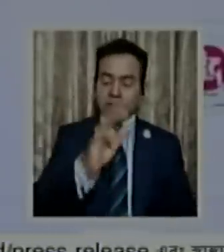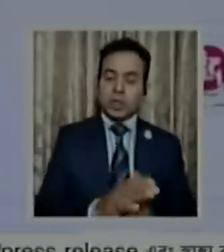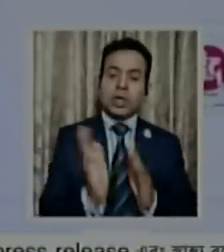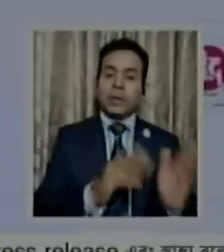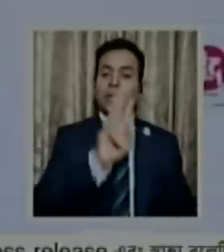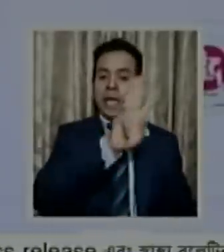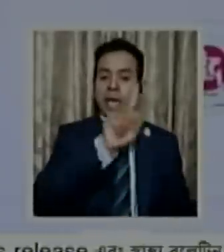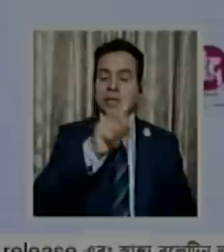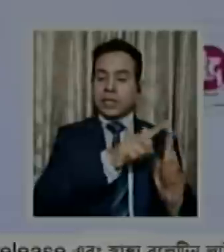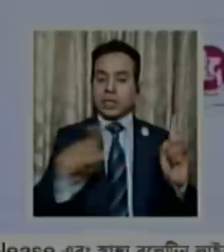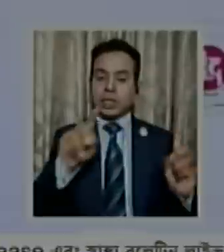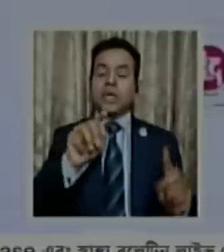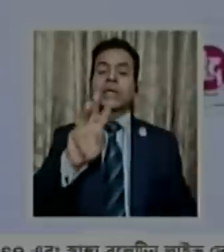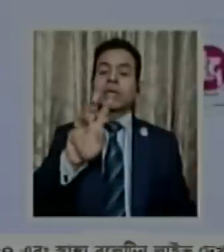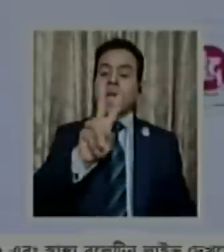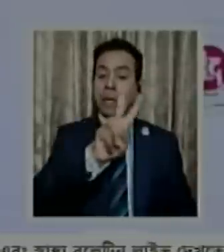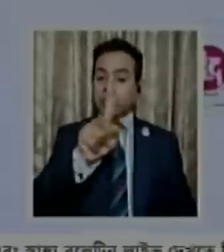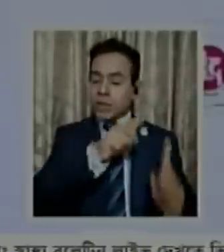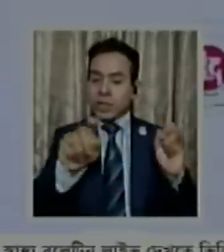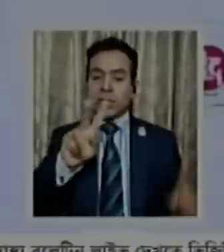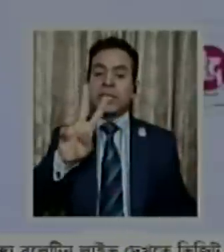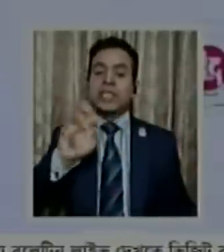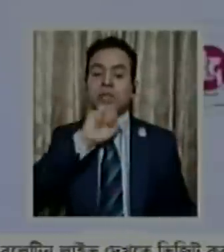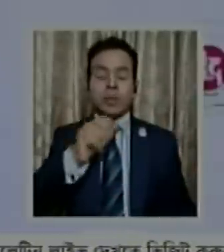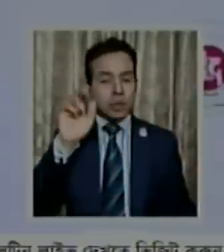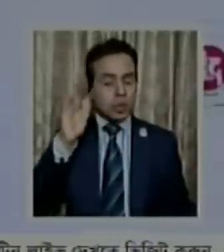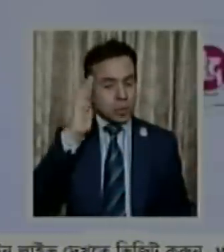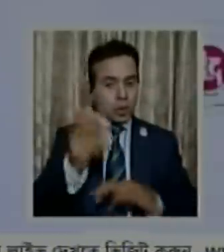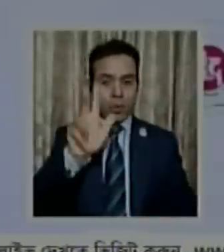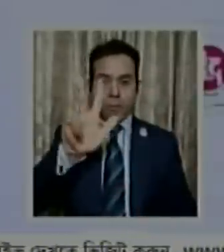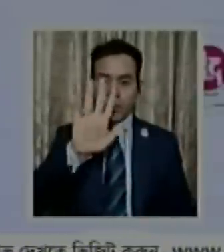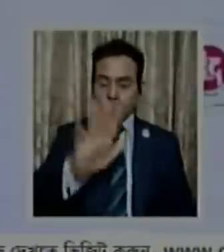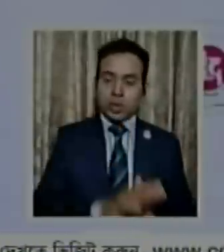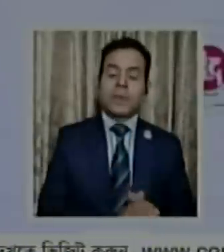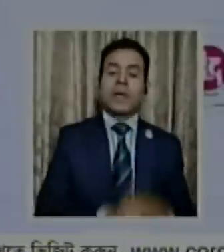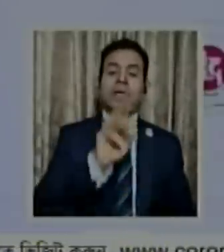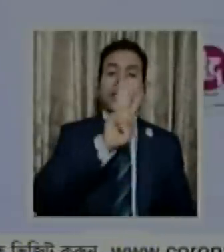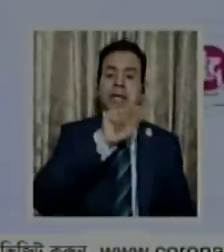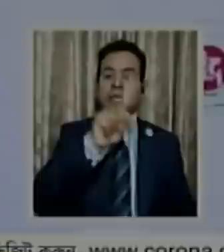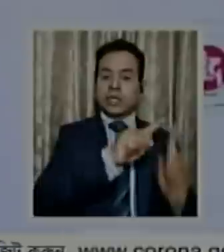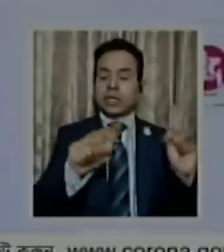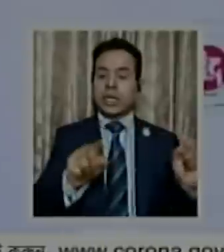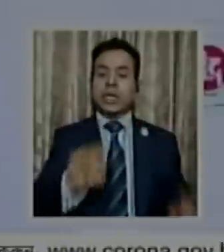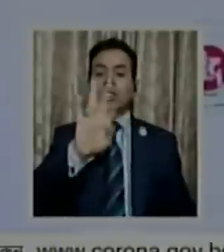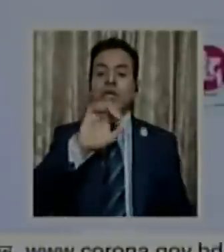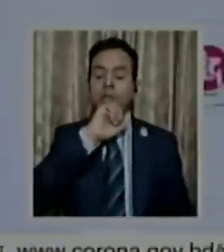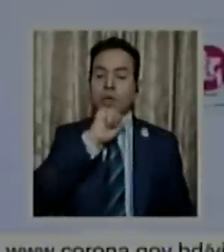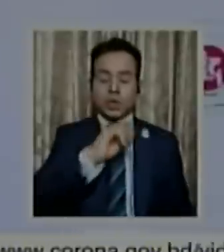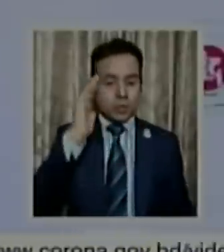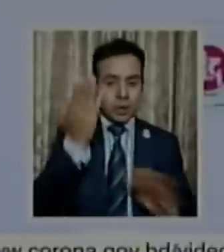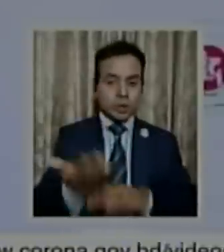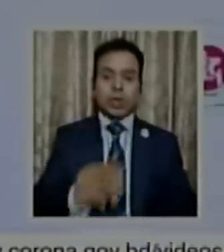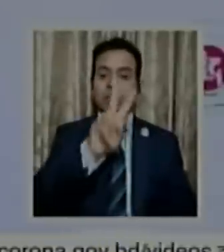০-১০ বছরের ১৮জন ১.৫৮%, ১১-২০ বছরের ৩০জন ১.৯৭%,